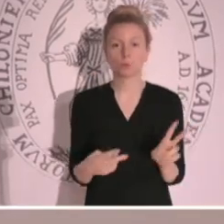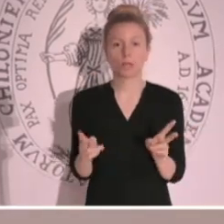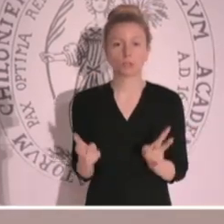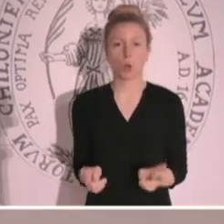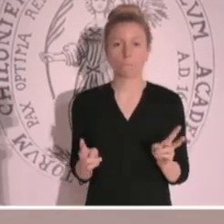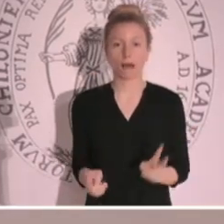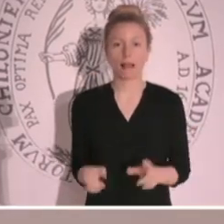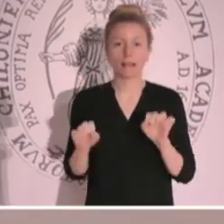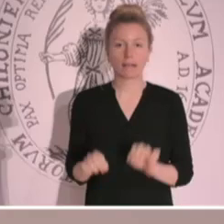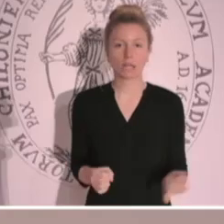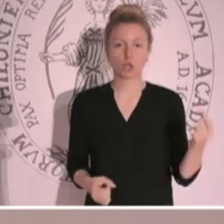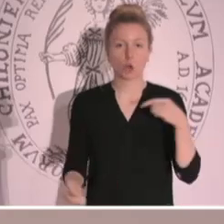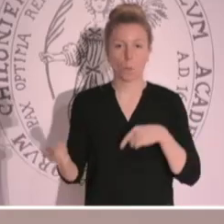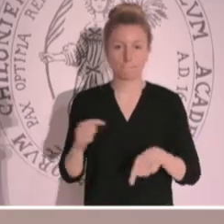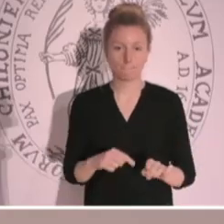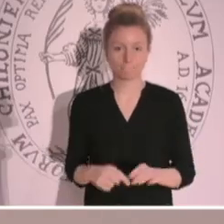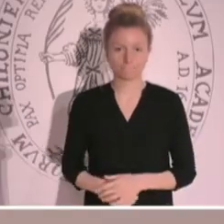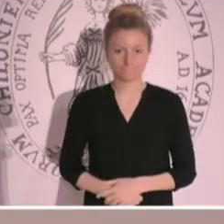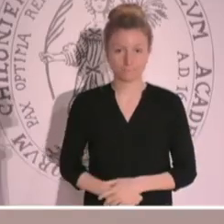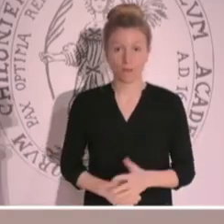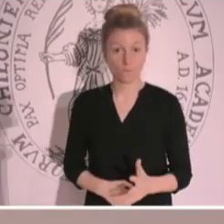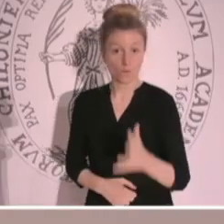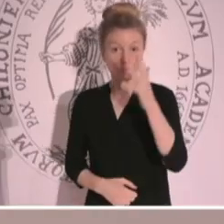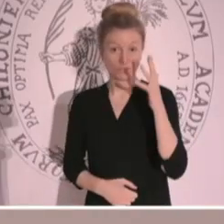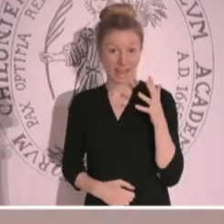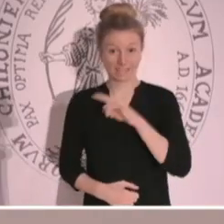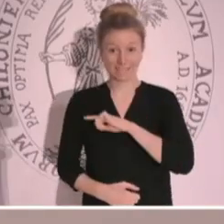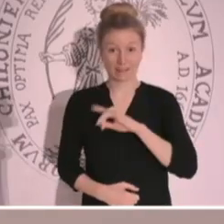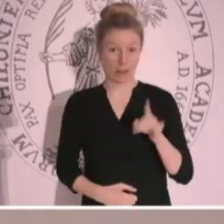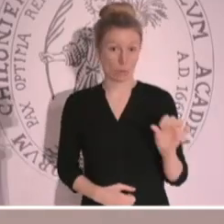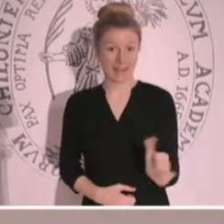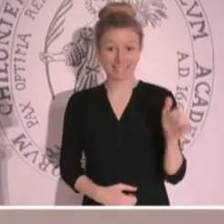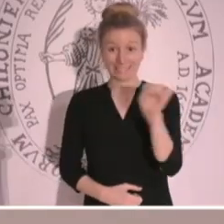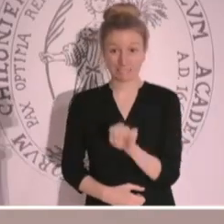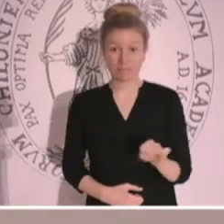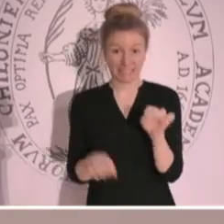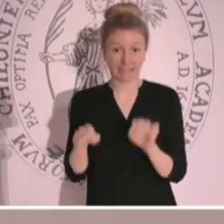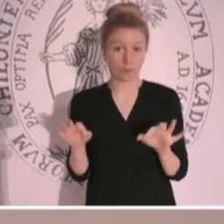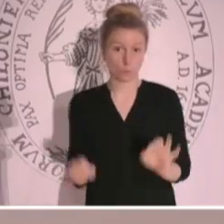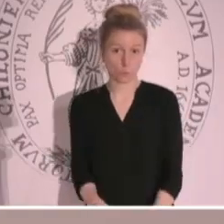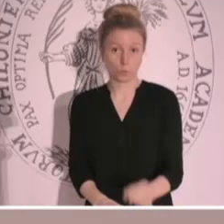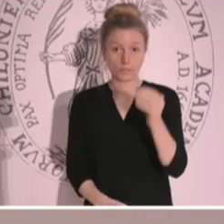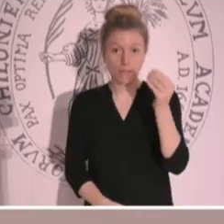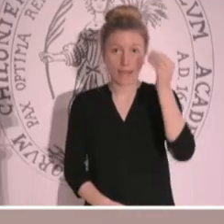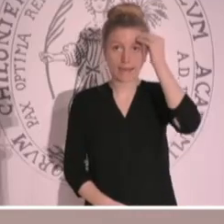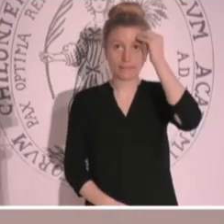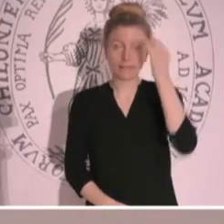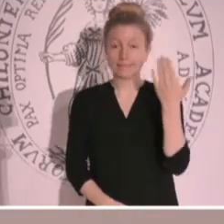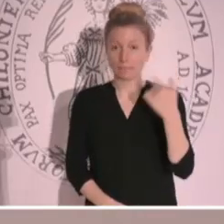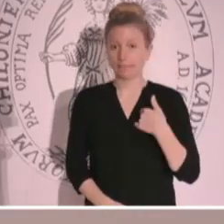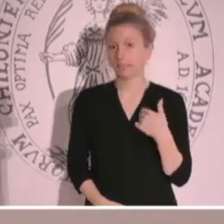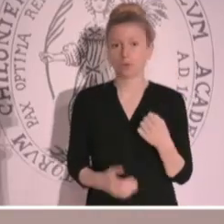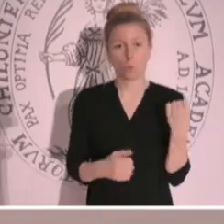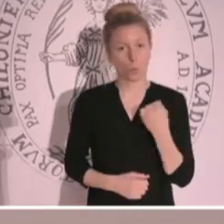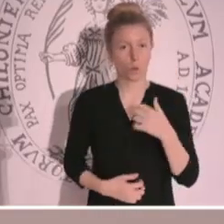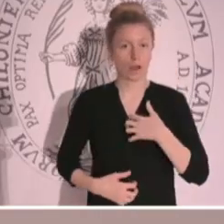extrem aufgeregt, extrem überfordert und ehrlich gesagt bin ich das manchmal immer noch. So viele neue Fristen und Portale, so